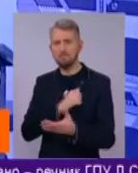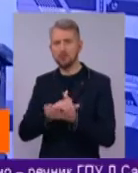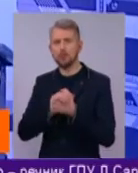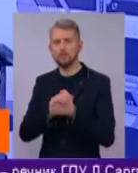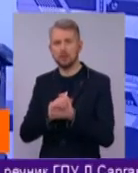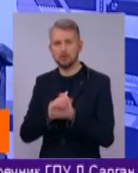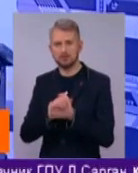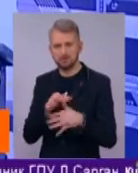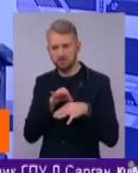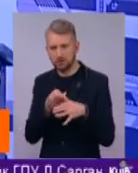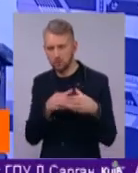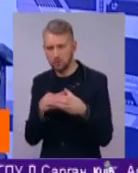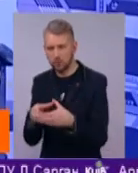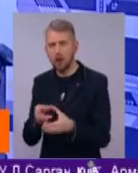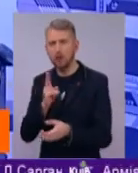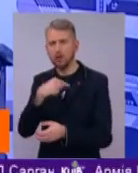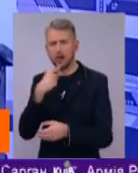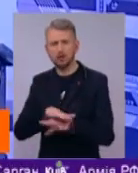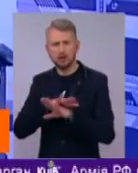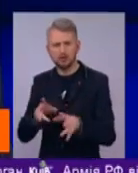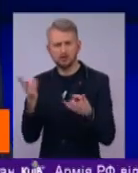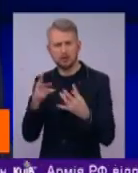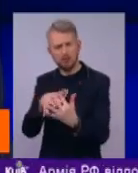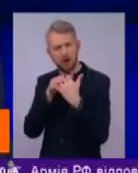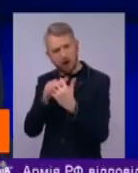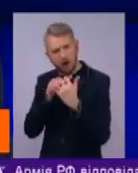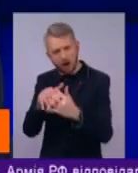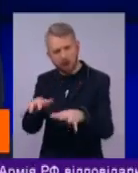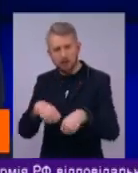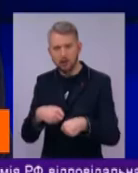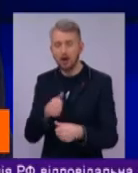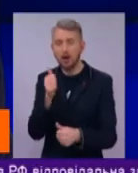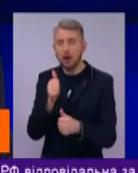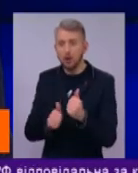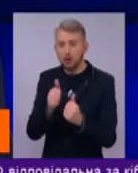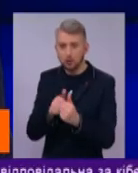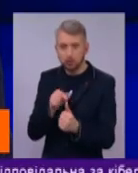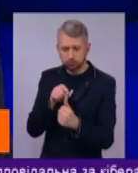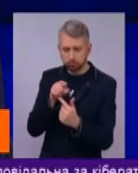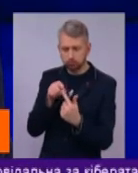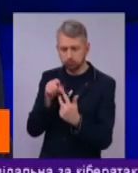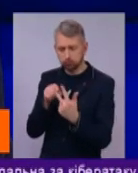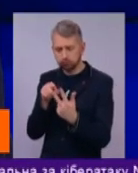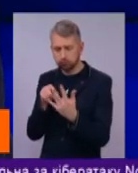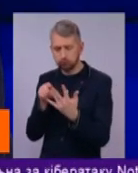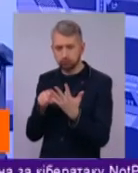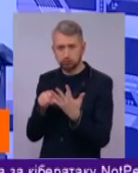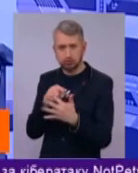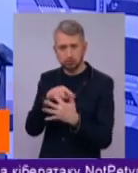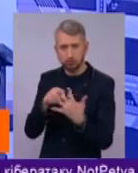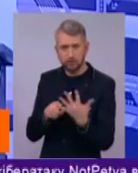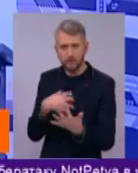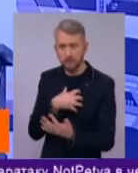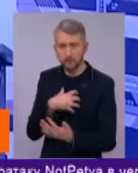контингенту, хтось каже, що ні, потрібно відвоювати. Кожна з цих кожен з цих напрямків важливий,